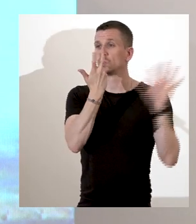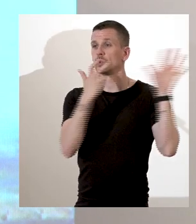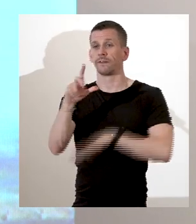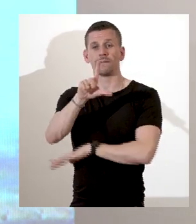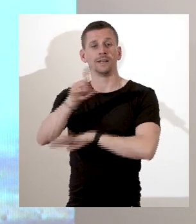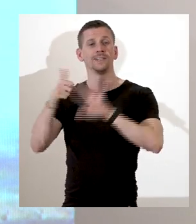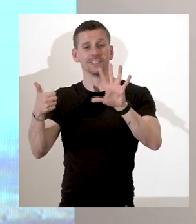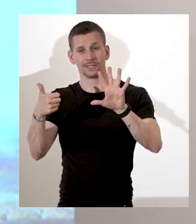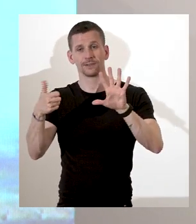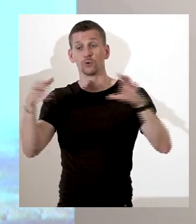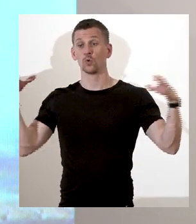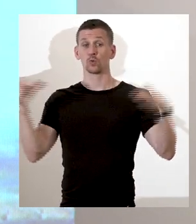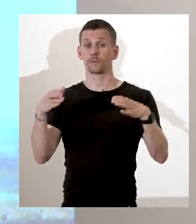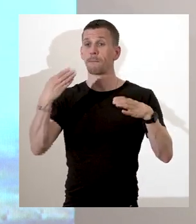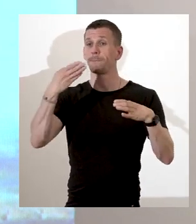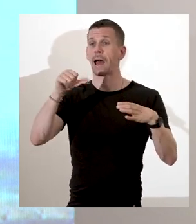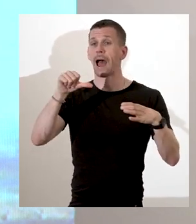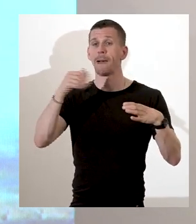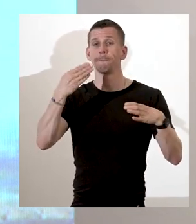300 Mamelouks qui peuvent être